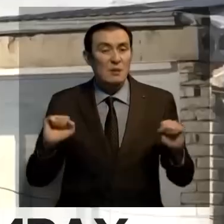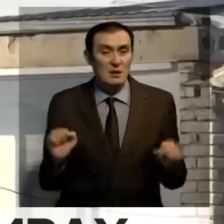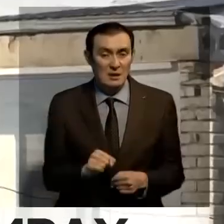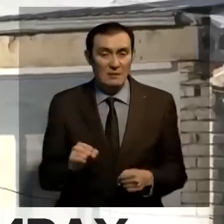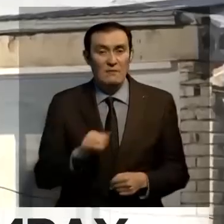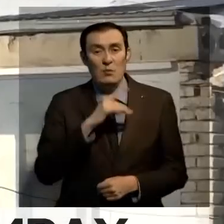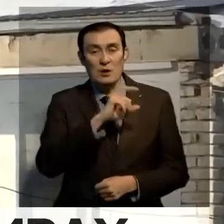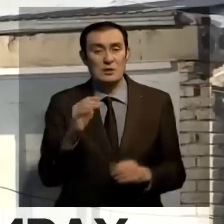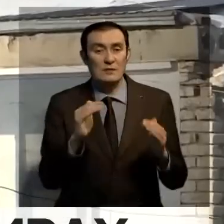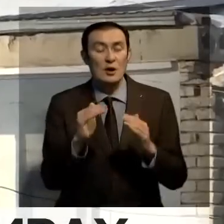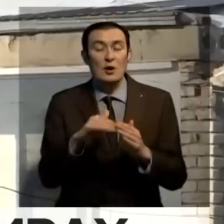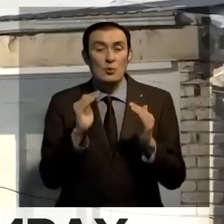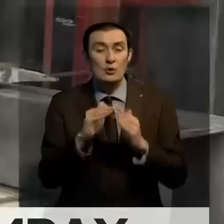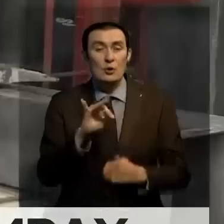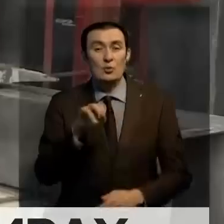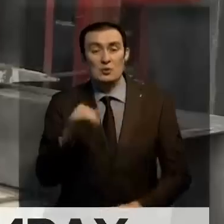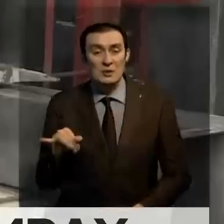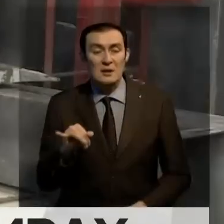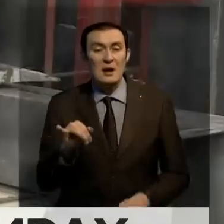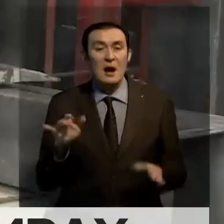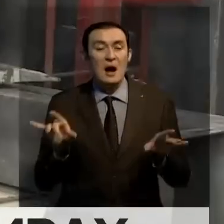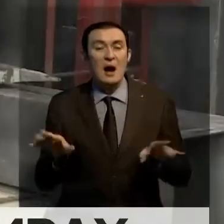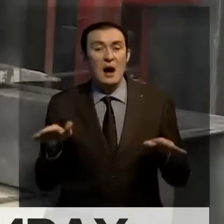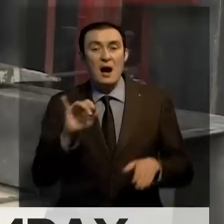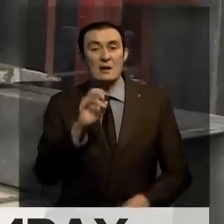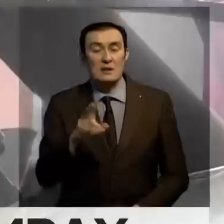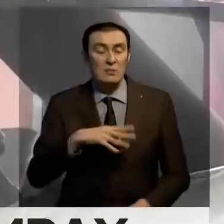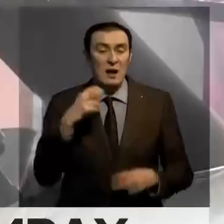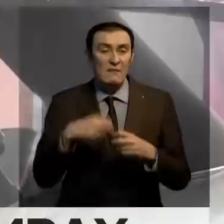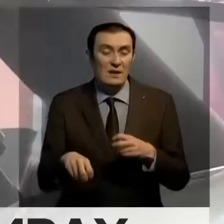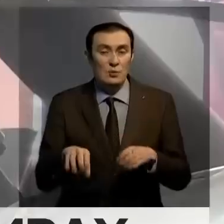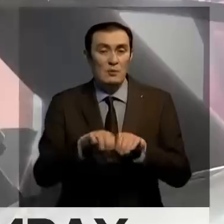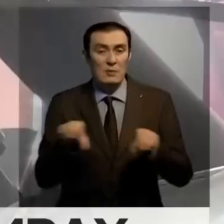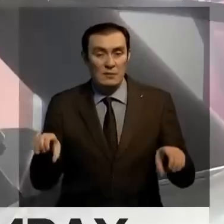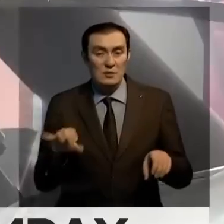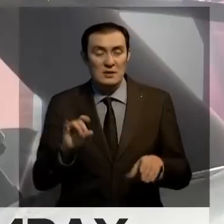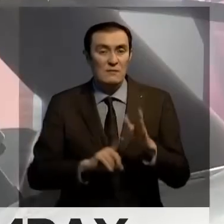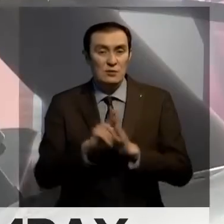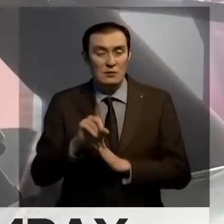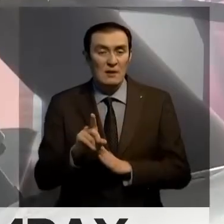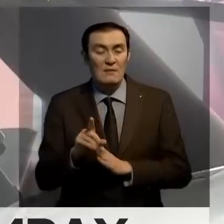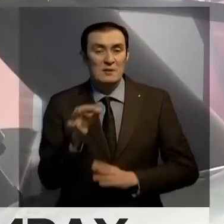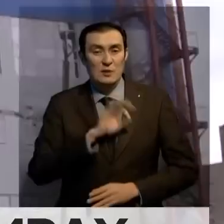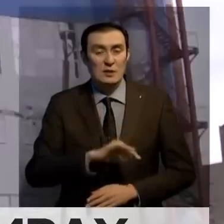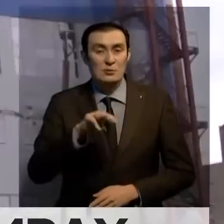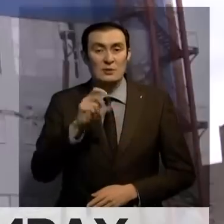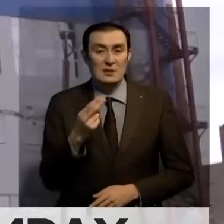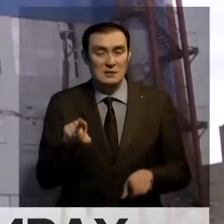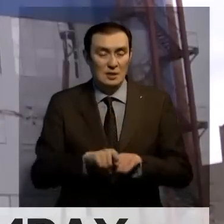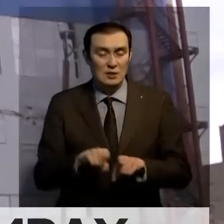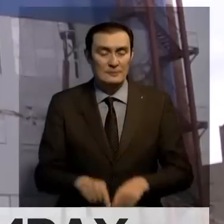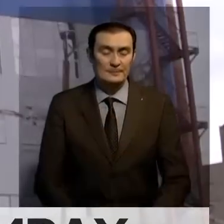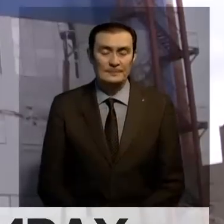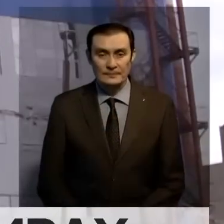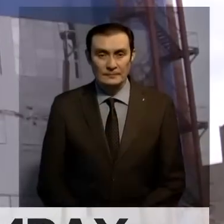и в многоэтажках Рудного и Аркалыка. Там произошли аварии на магистральном трубопроводе и введенной в эксплуатацию ТЭЦ. Наталья Строкова,